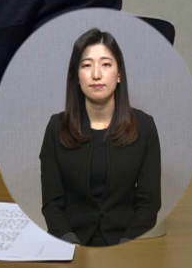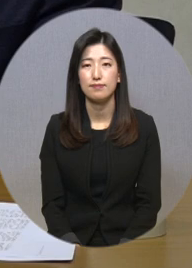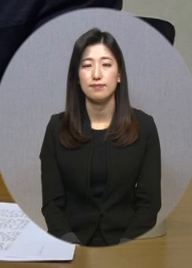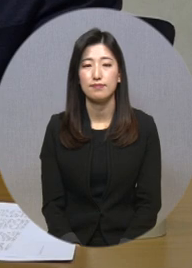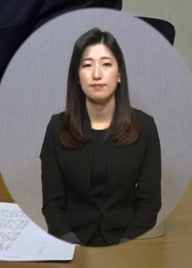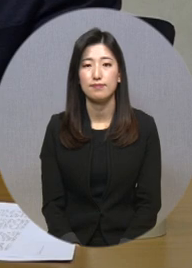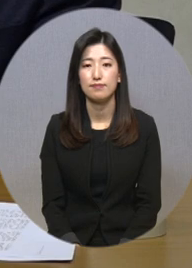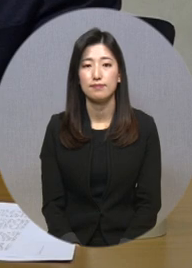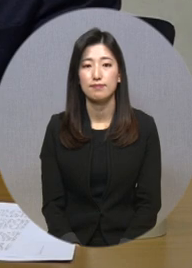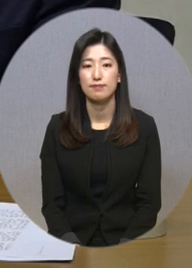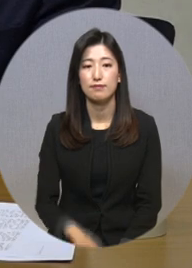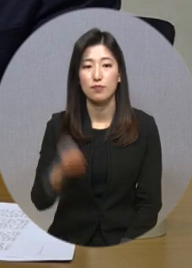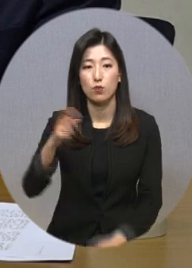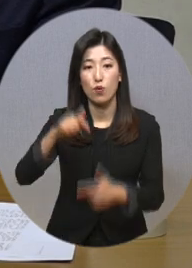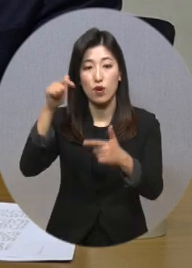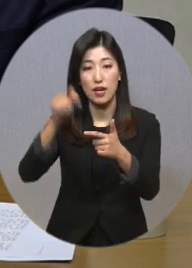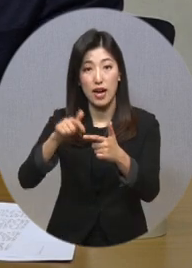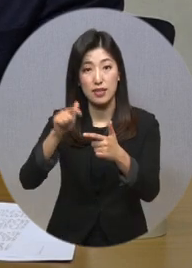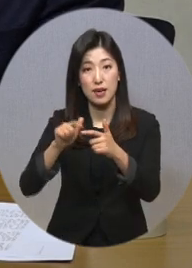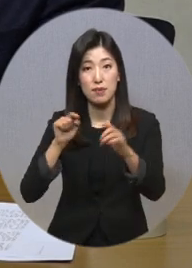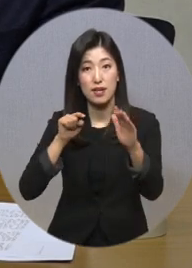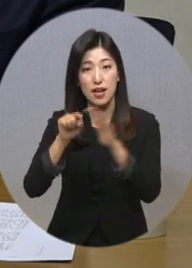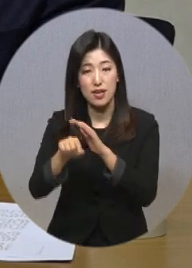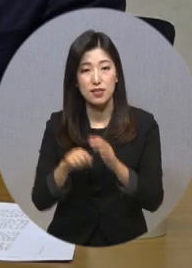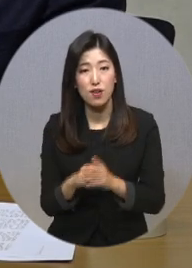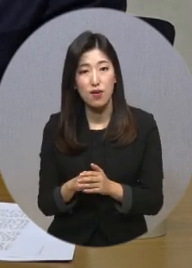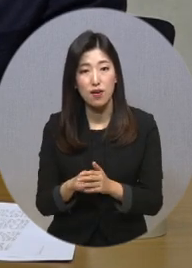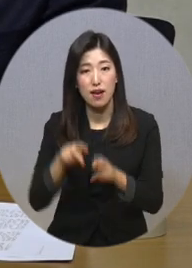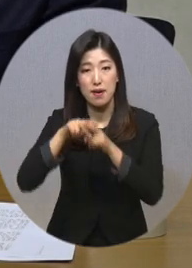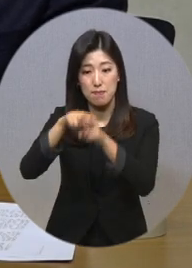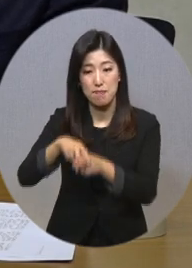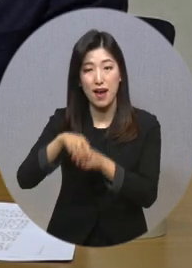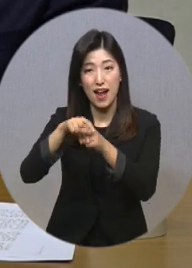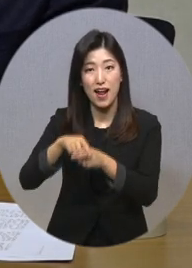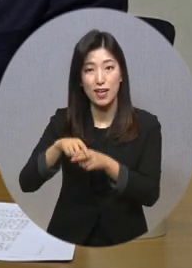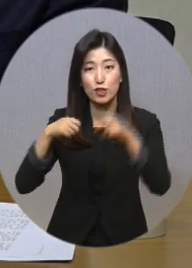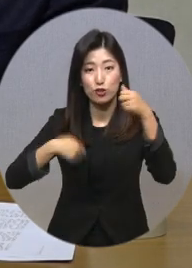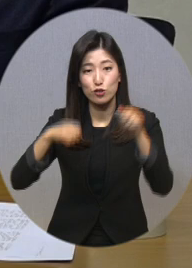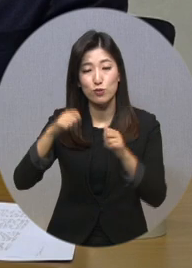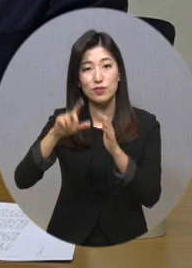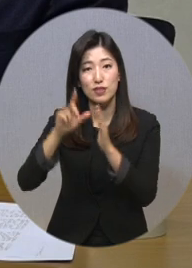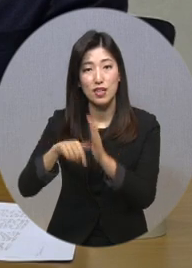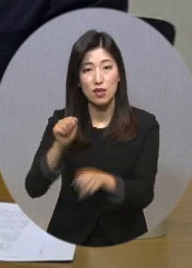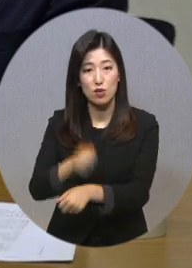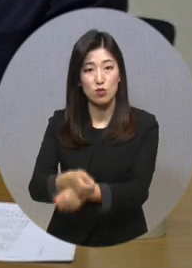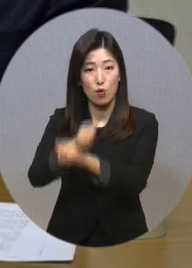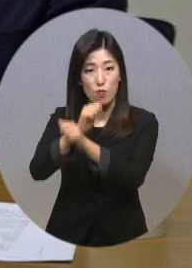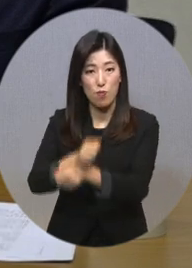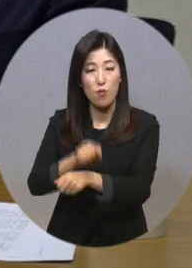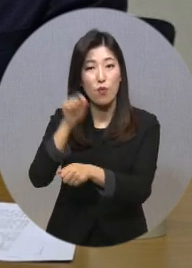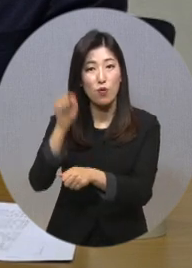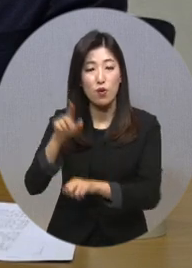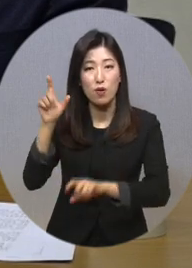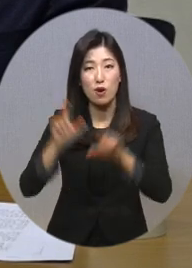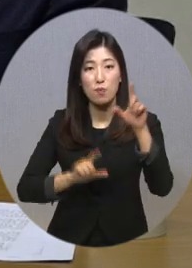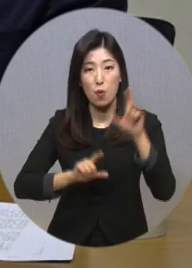그리고 강남에 가면 말춤을 출 때 손목 동작이 이렇게 보이는데 그러한